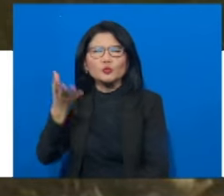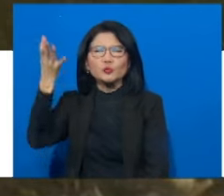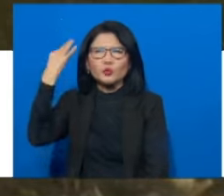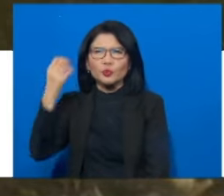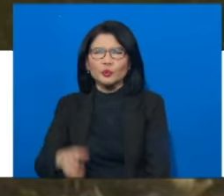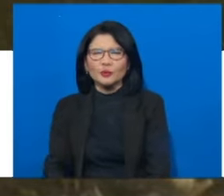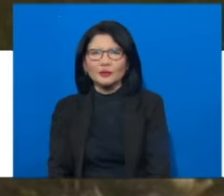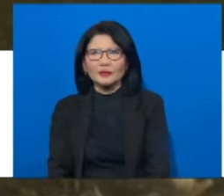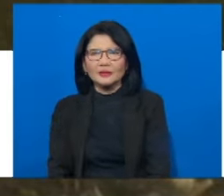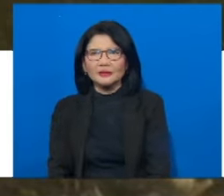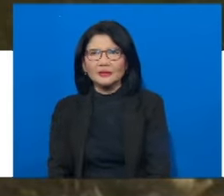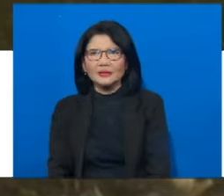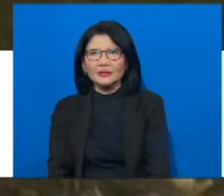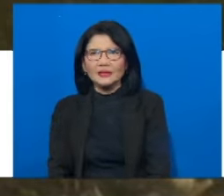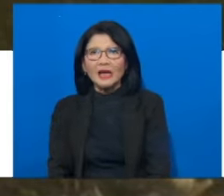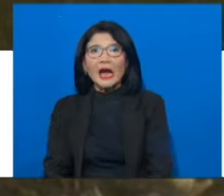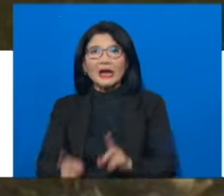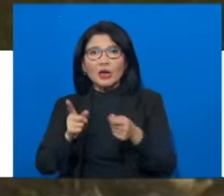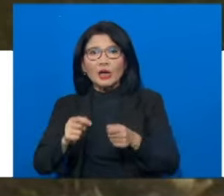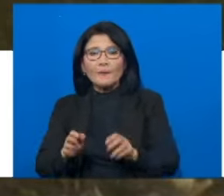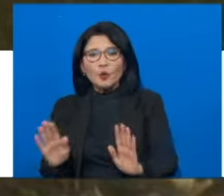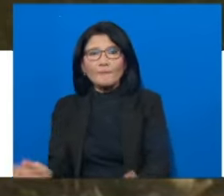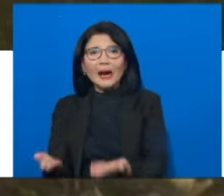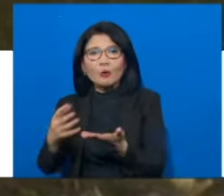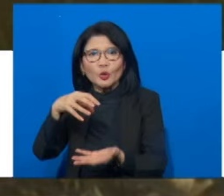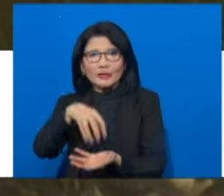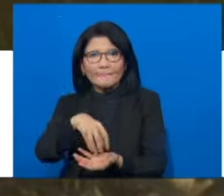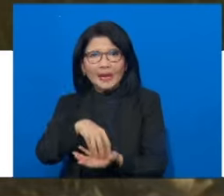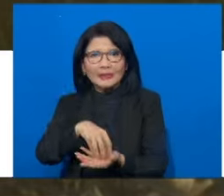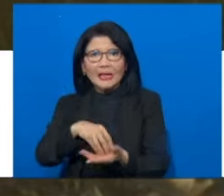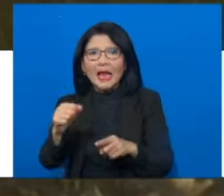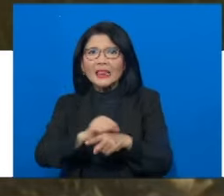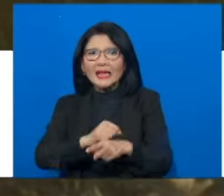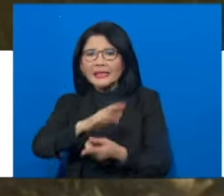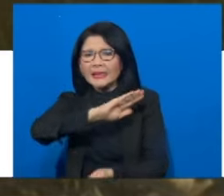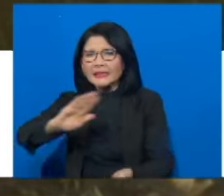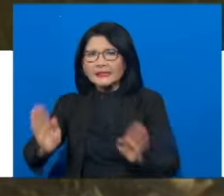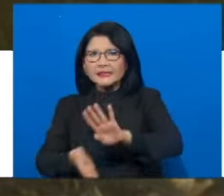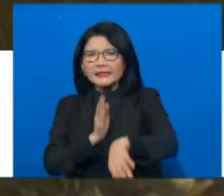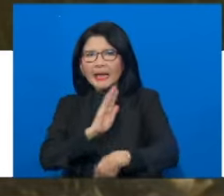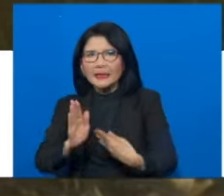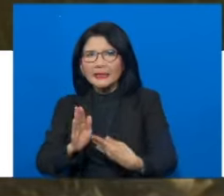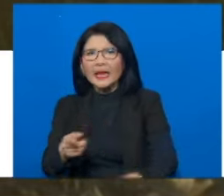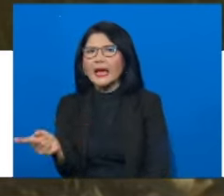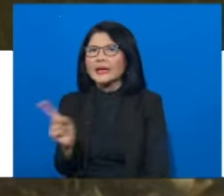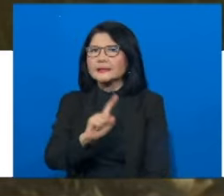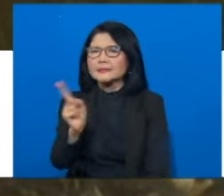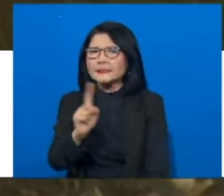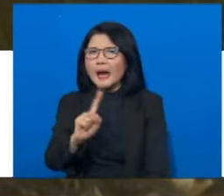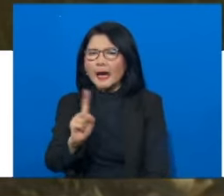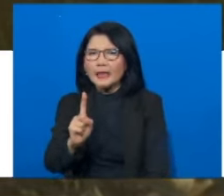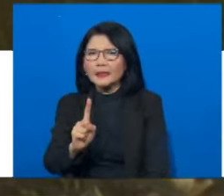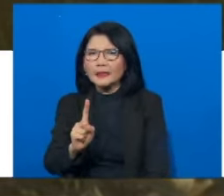kamu di e bikin Padepokan atau bikin perguruan pancasilat jangan sekali-kali